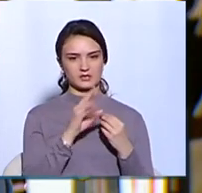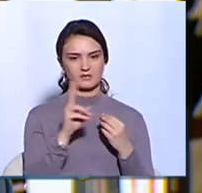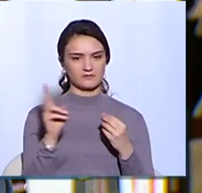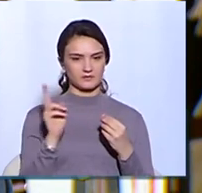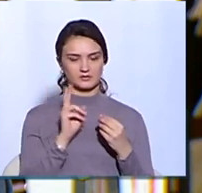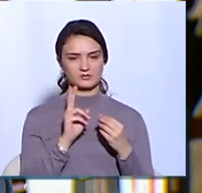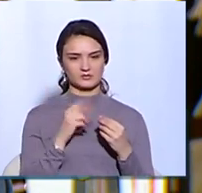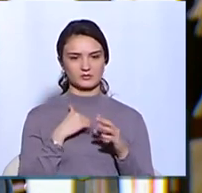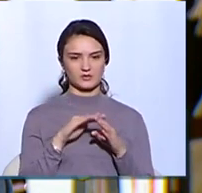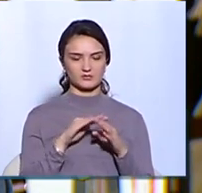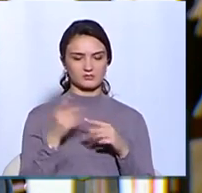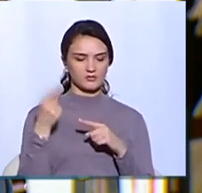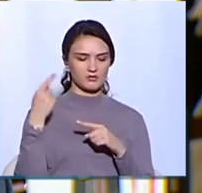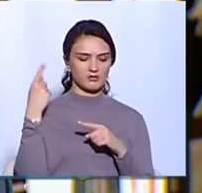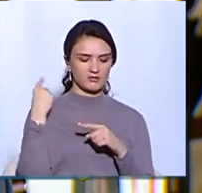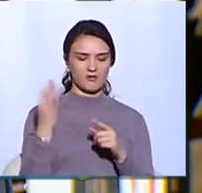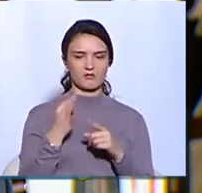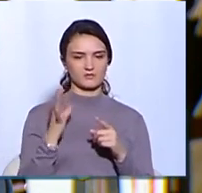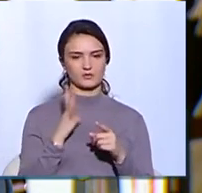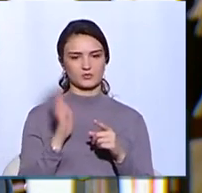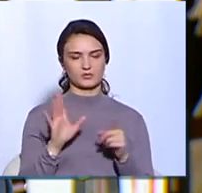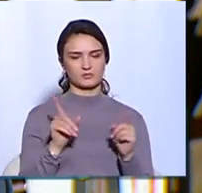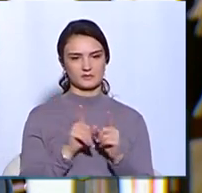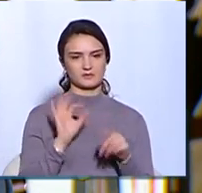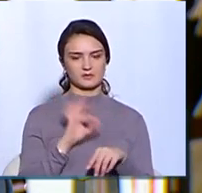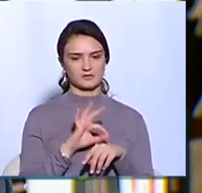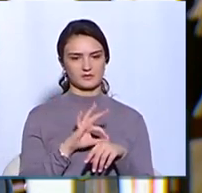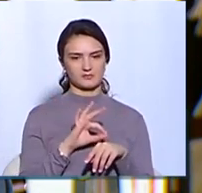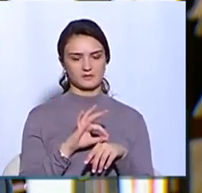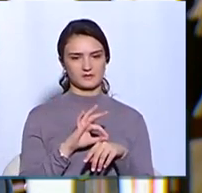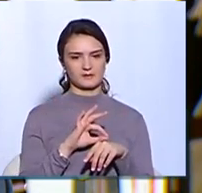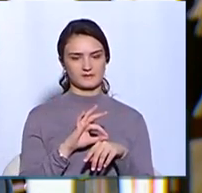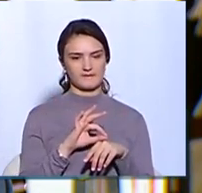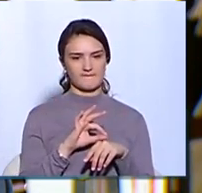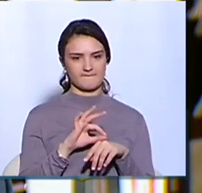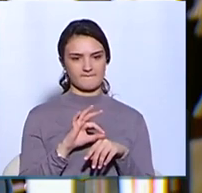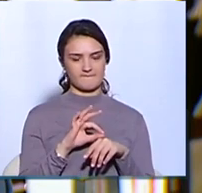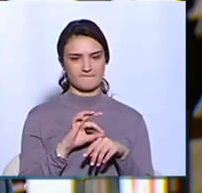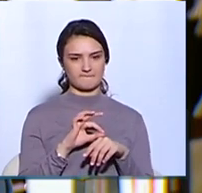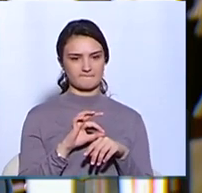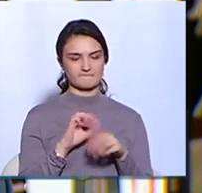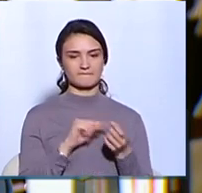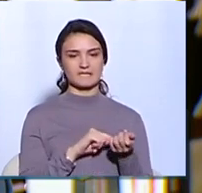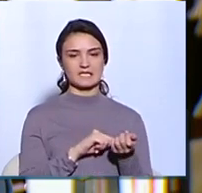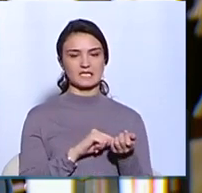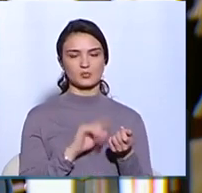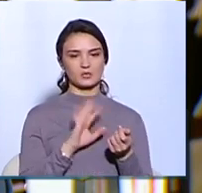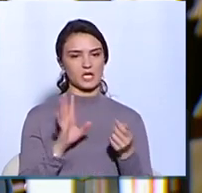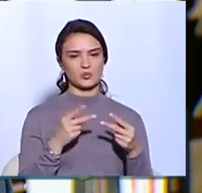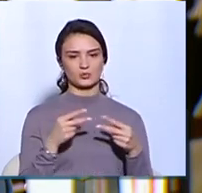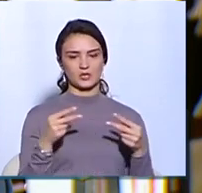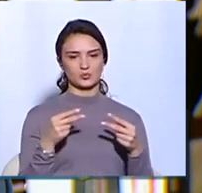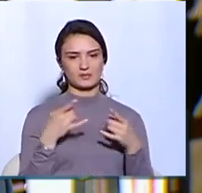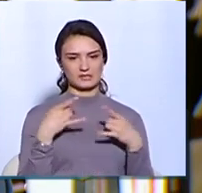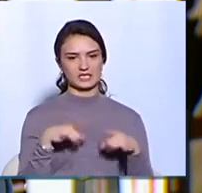საგვარტომოში 3-4 თაობის ზემოთ არავის არ ქონია მსგავსი დაავადება. გენეტიკური არ უტოლდება